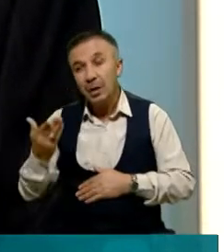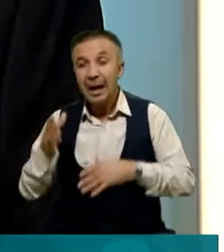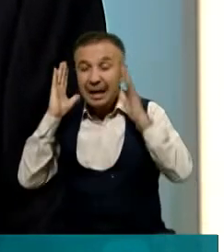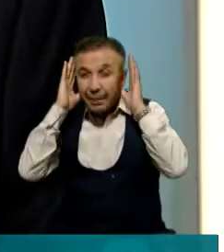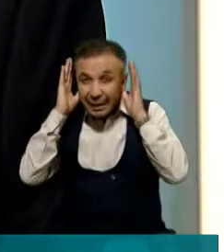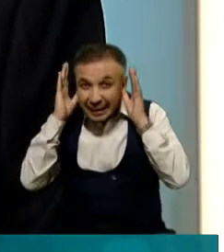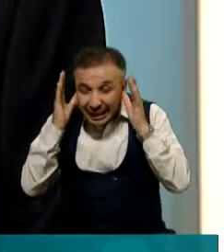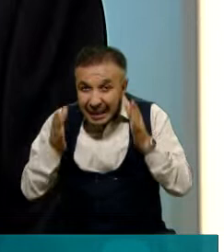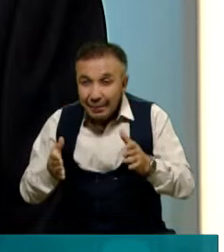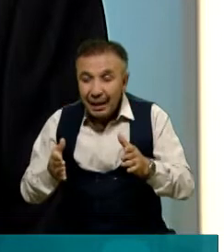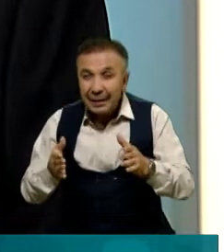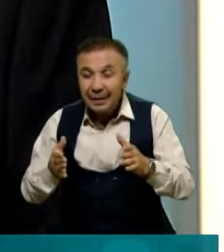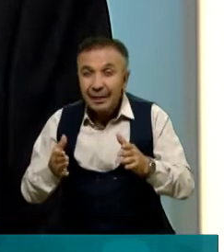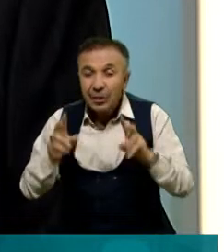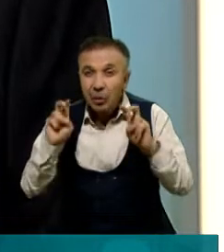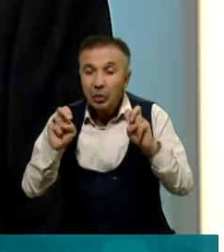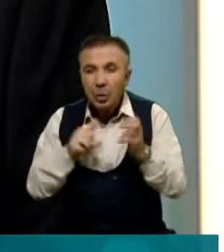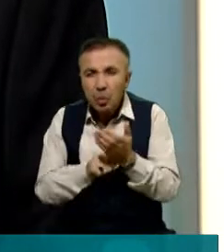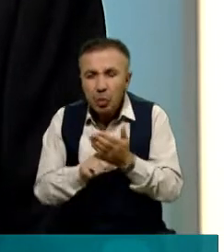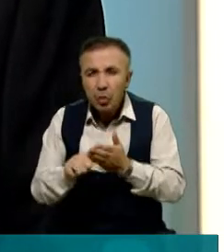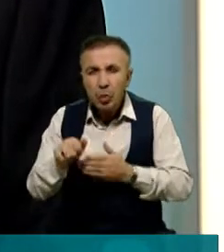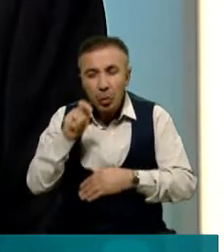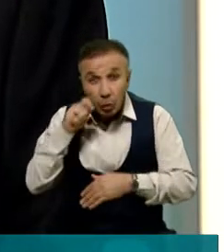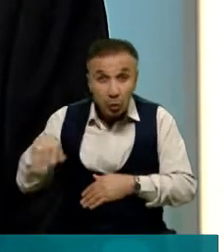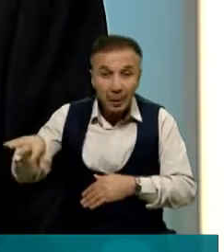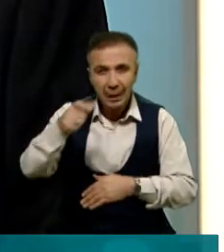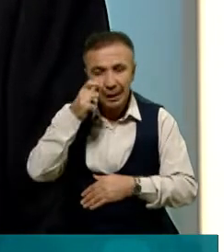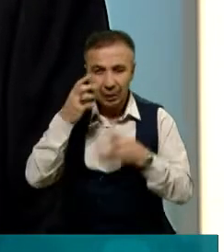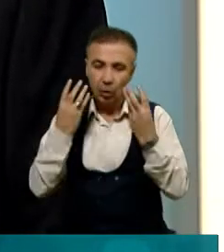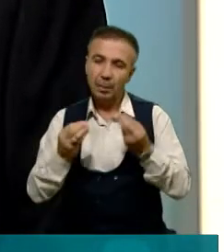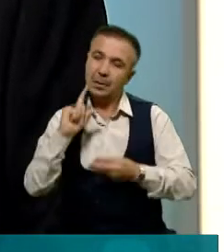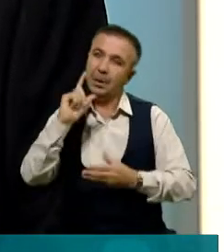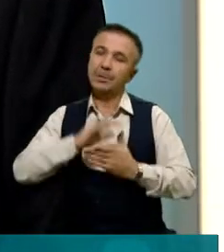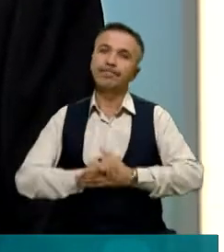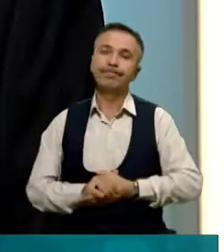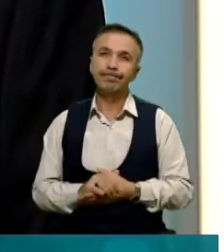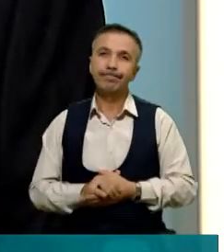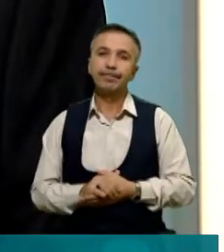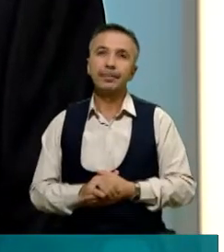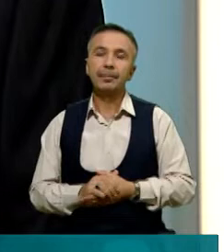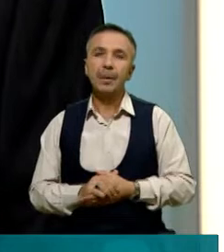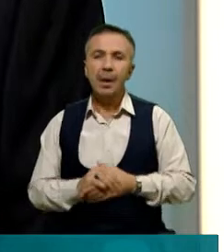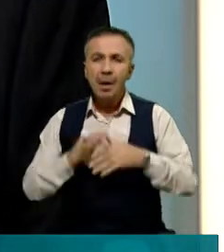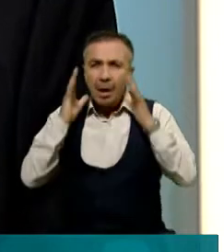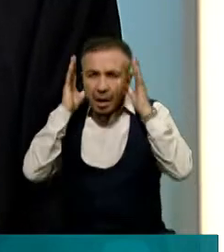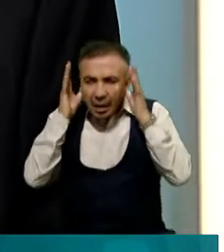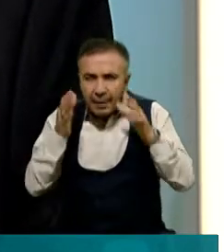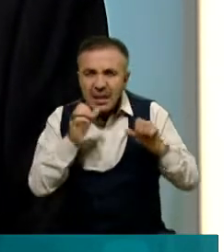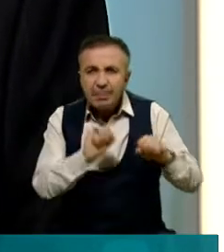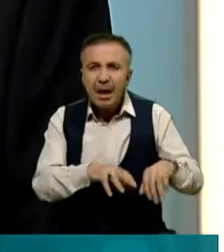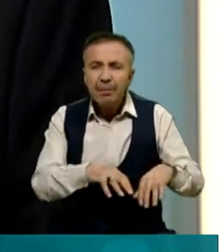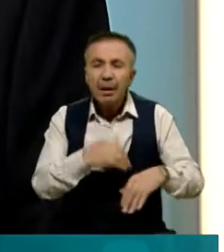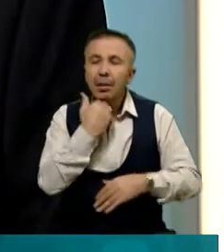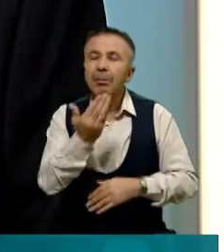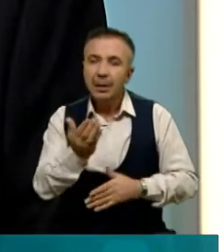ibadeti konusunda Bütün Müslümanların hassas olması lazım olmamız gerekir namazın Terki yok ama oldu ya